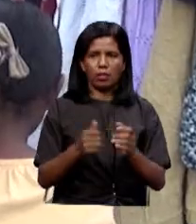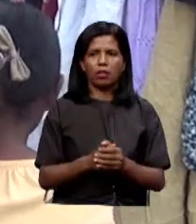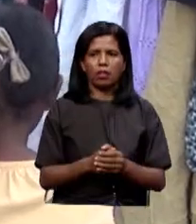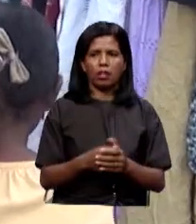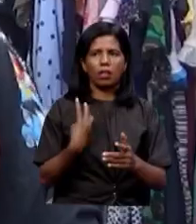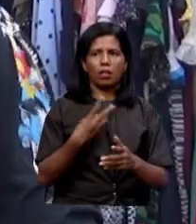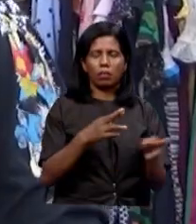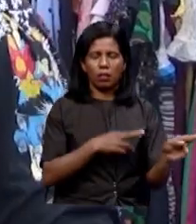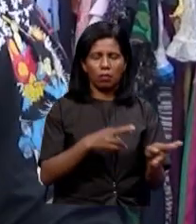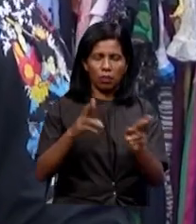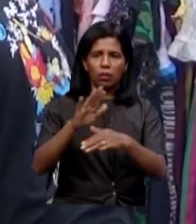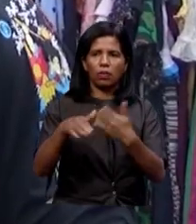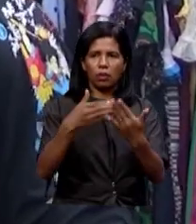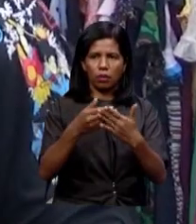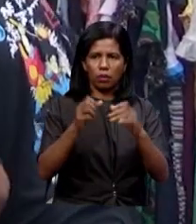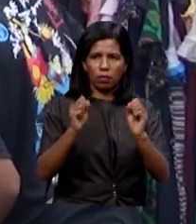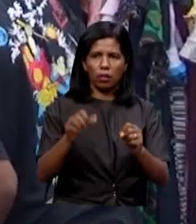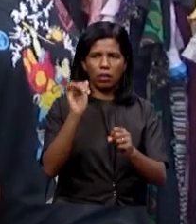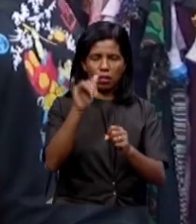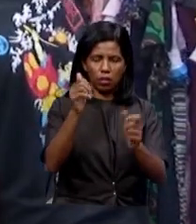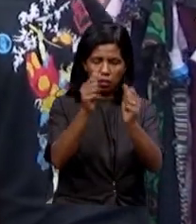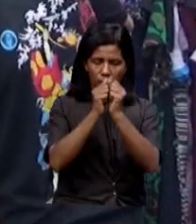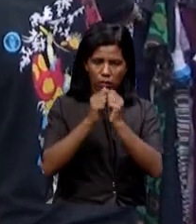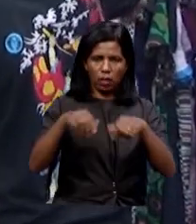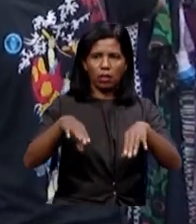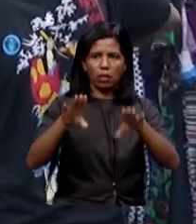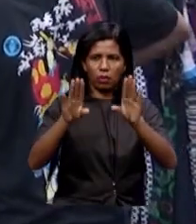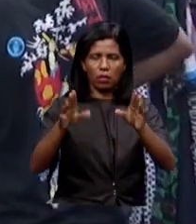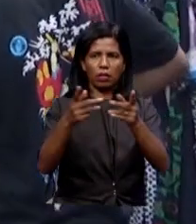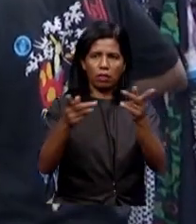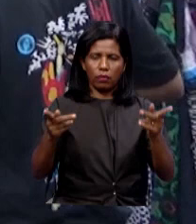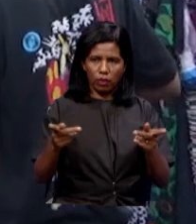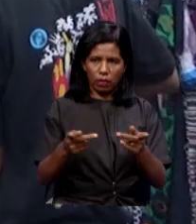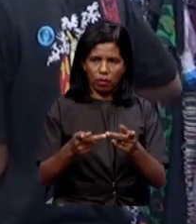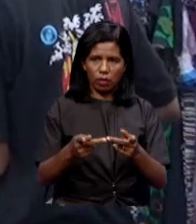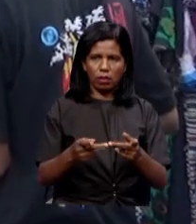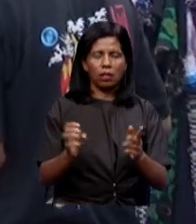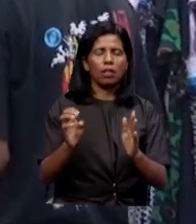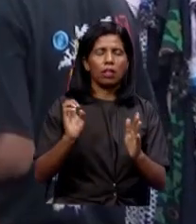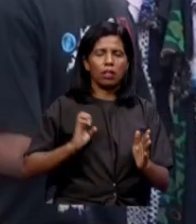pronto ototo mele konkor malu ba fan kalia be fatin be mak staru be